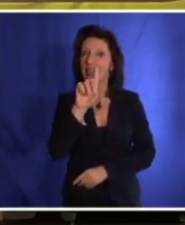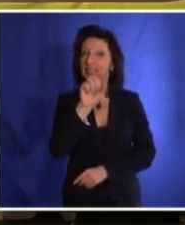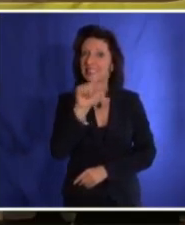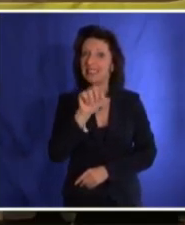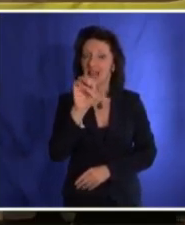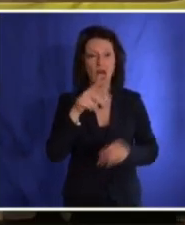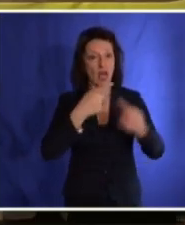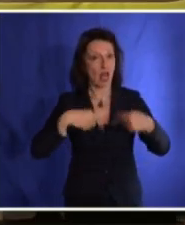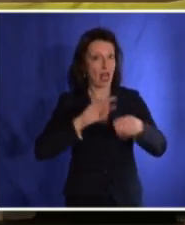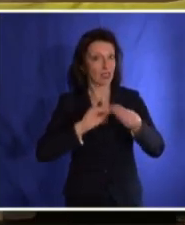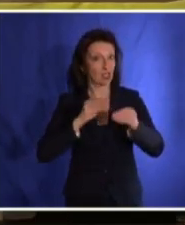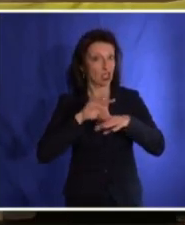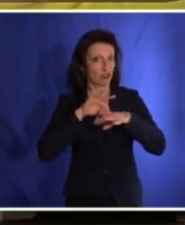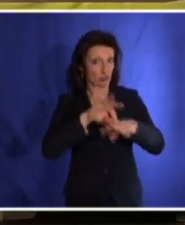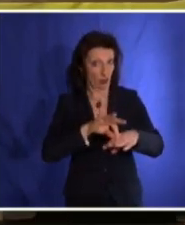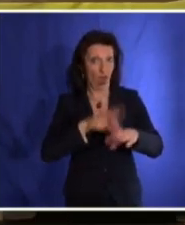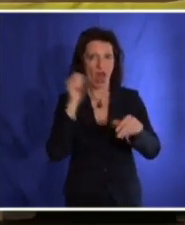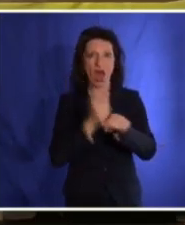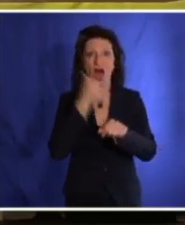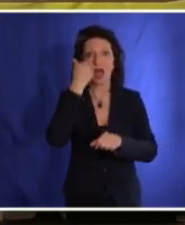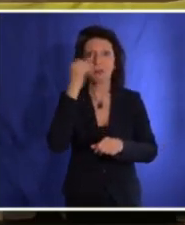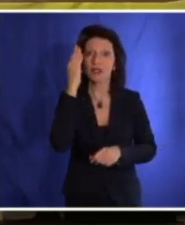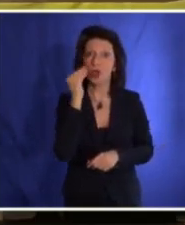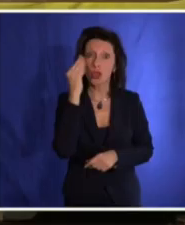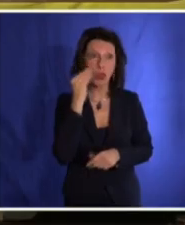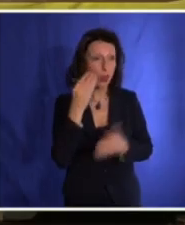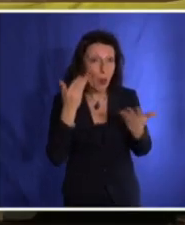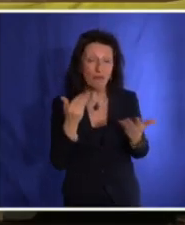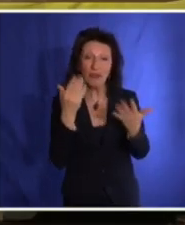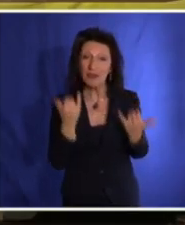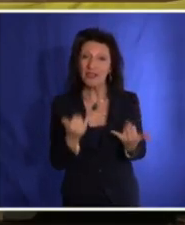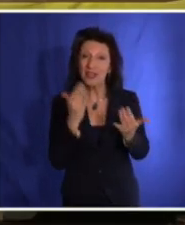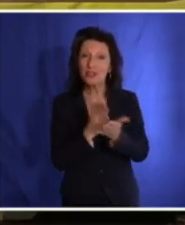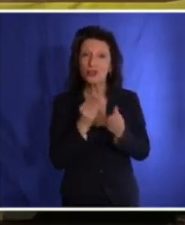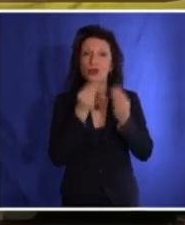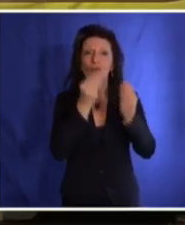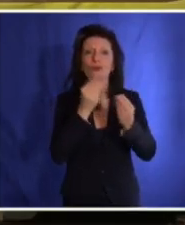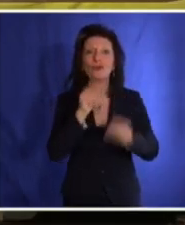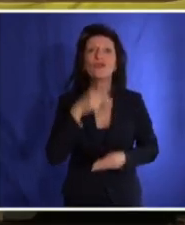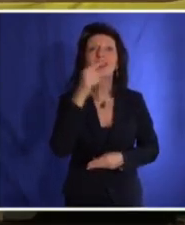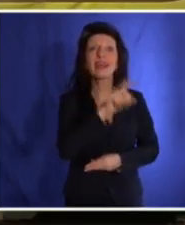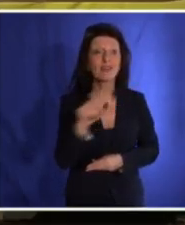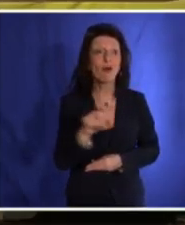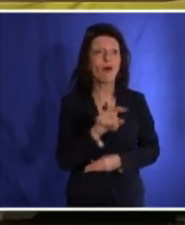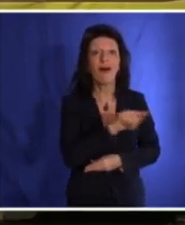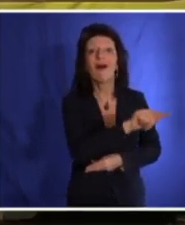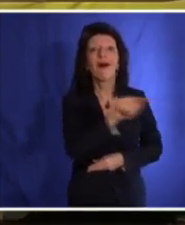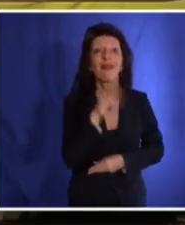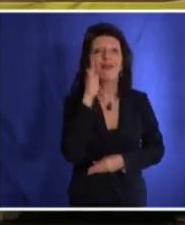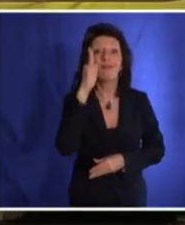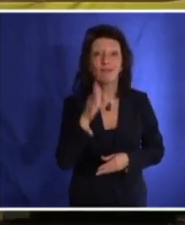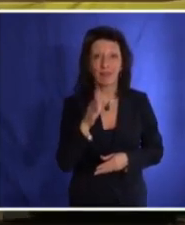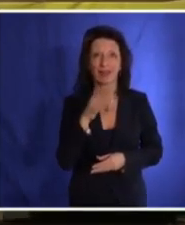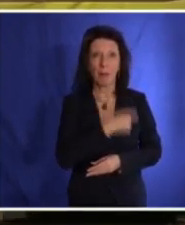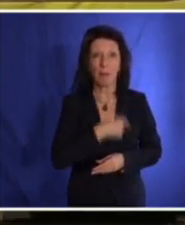Landesgeschäftsführer Wolfgang Hartmannsdorfer. Ich wünsche euch hier schon alles Gute für nächste Woche für euren Parteitag.